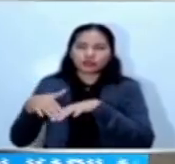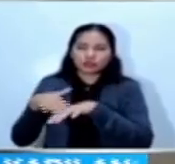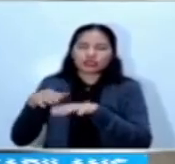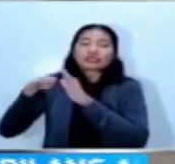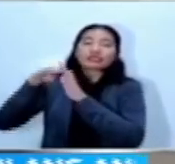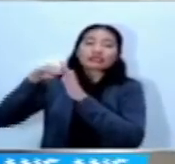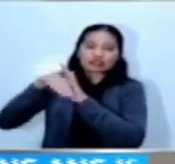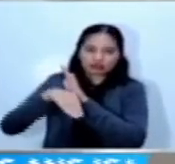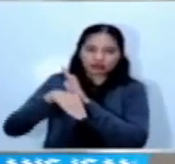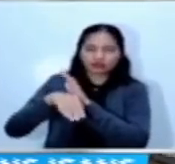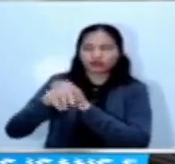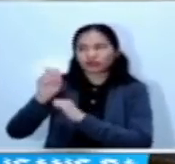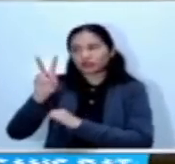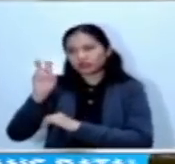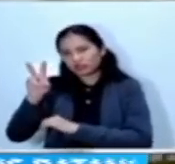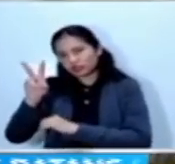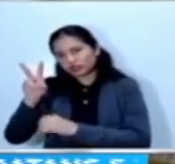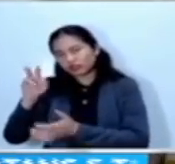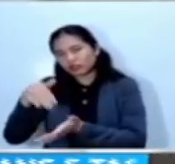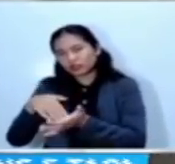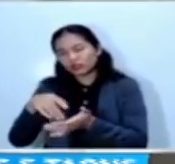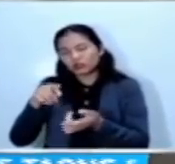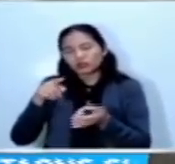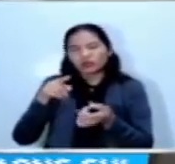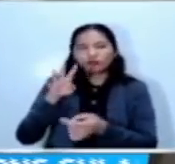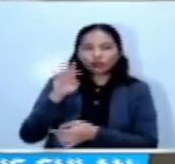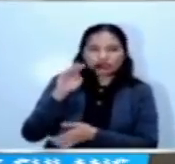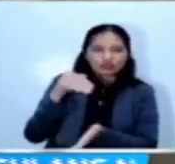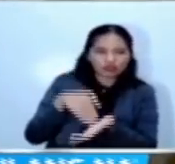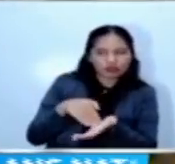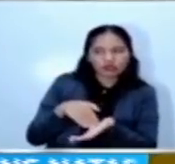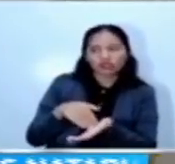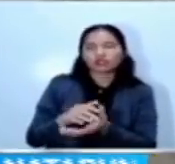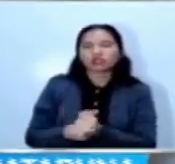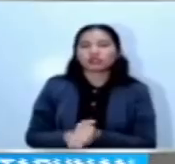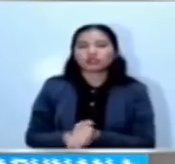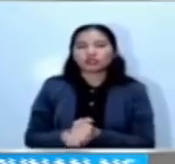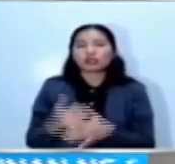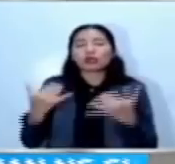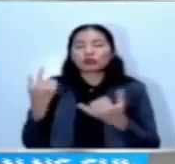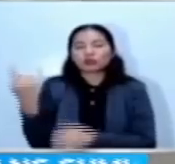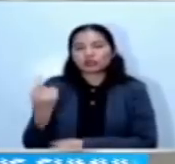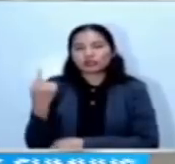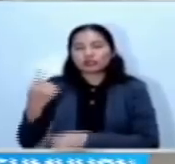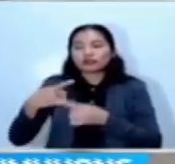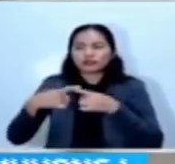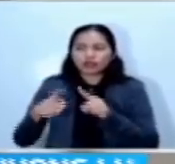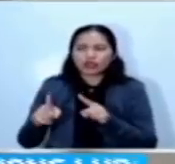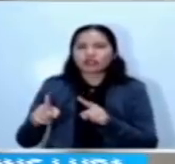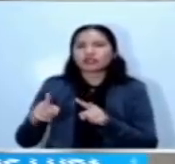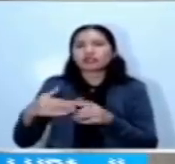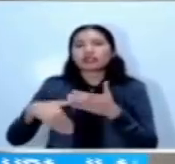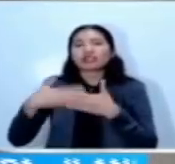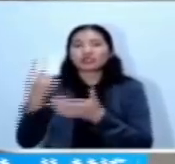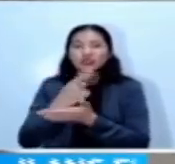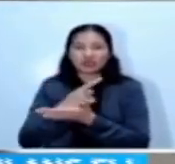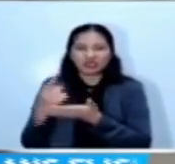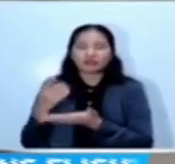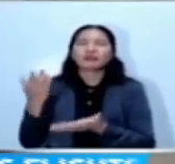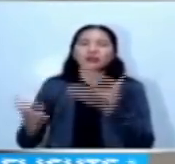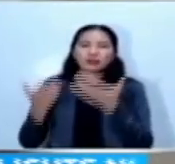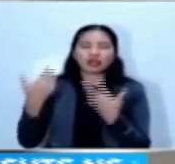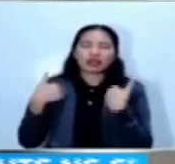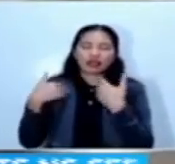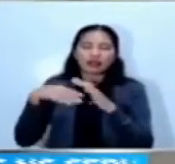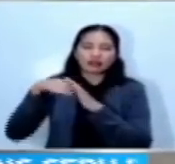yung next week or baka this week, maaari pang mahigit yung 22,000 na nakita natin kahapon.